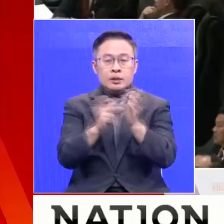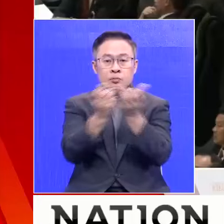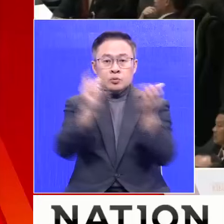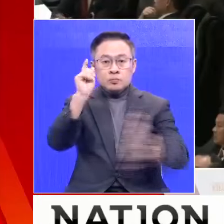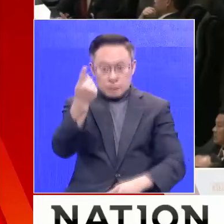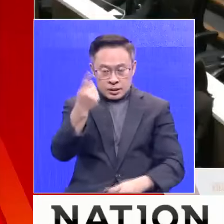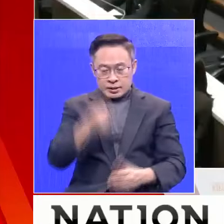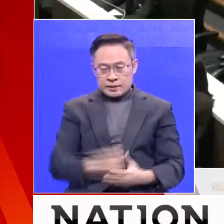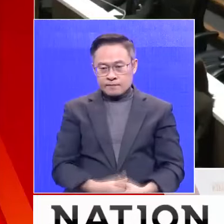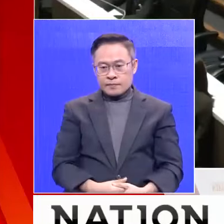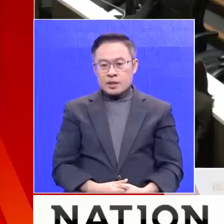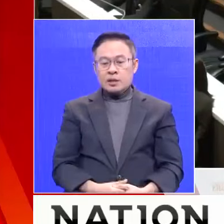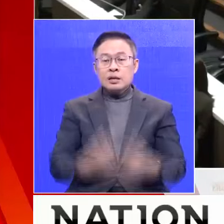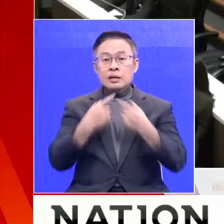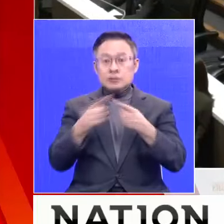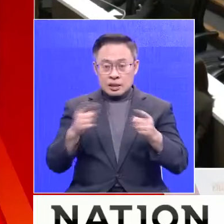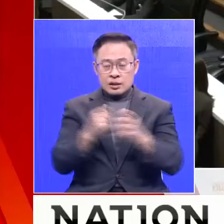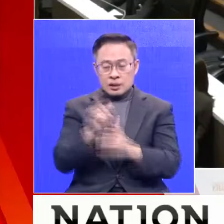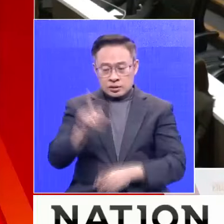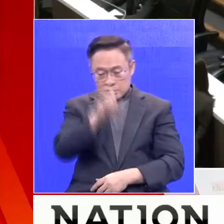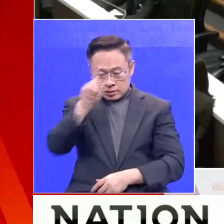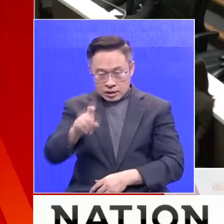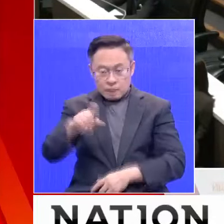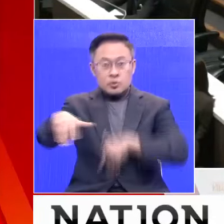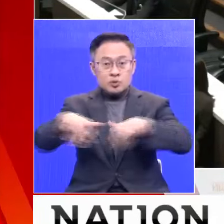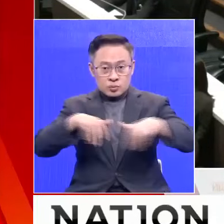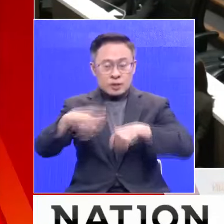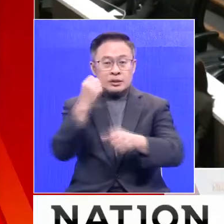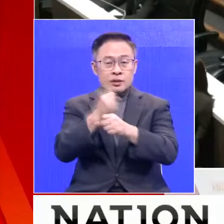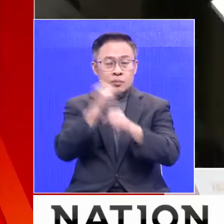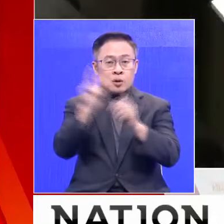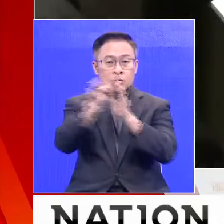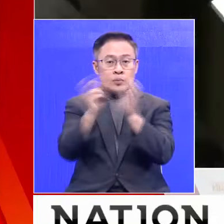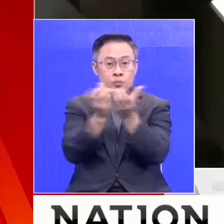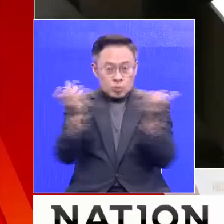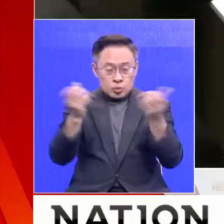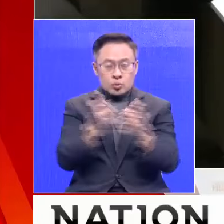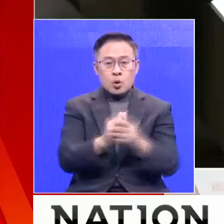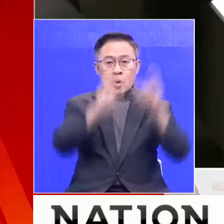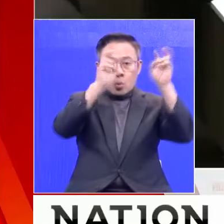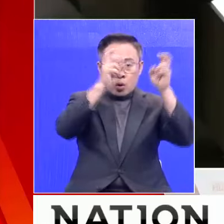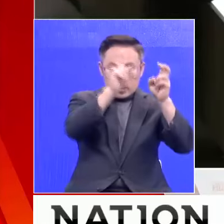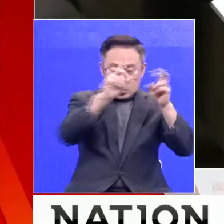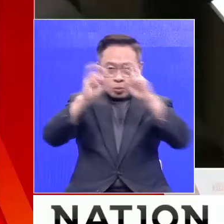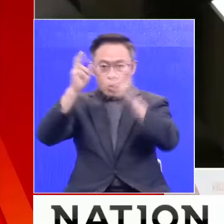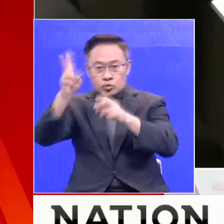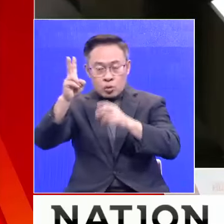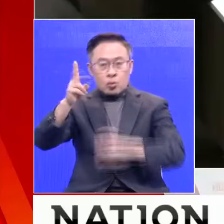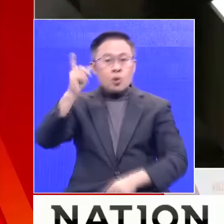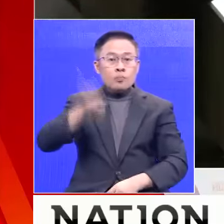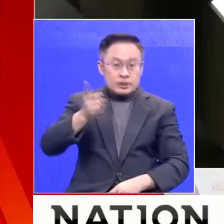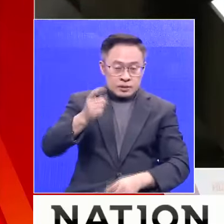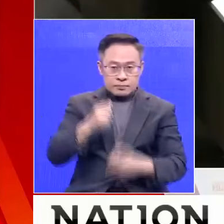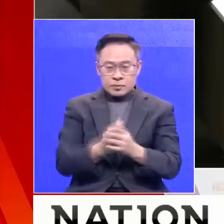ทีนี้ด้วยคำถามว่าท่านเห็นชอบหรือไม่ที่จะมีการจัดทำรัฐธรรมนูญฉบับใหม่โดยไม่เป็นการเปลี่ยนแปลงการปกครองระบอบประชาธิปไต